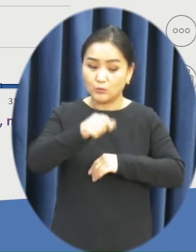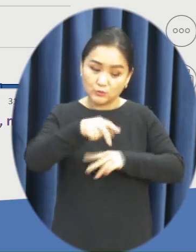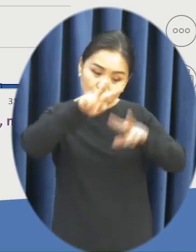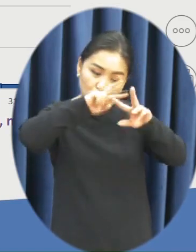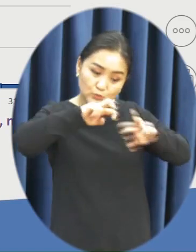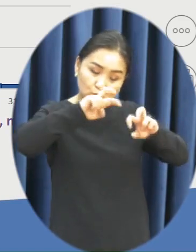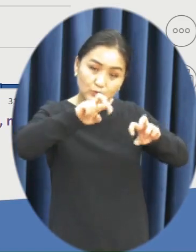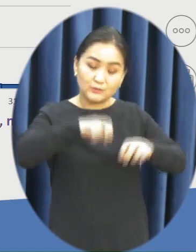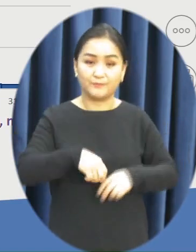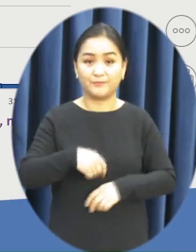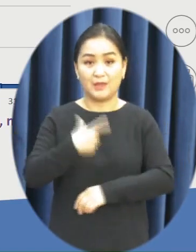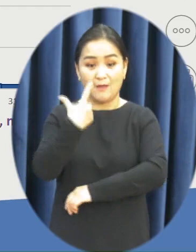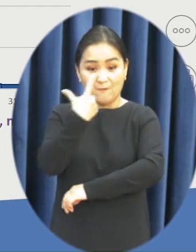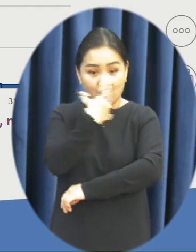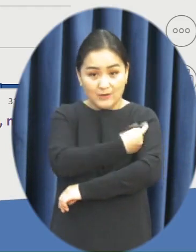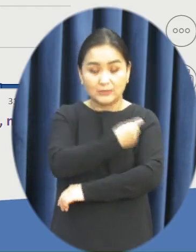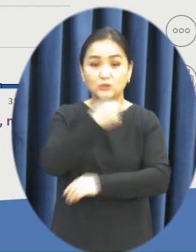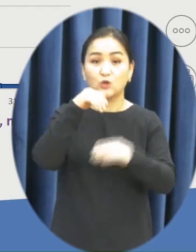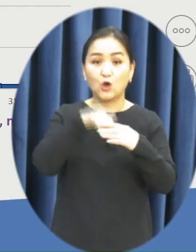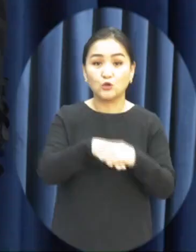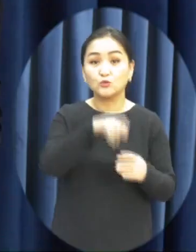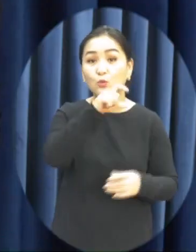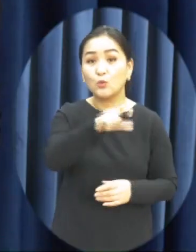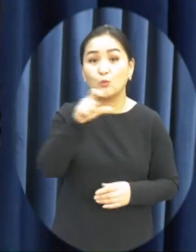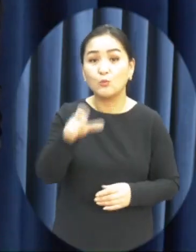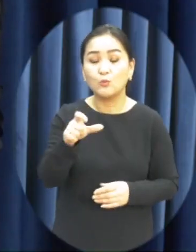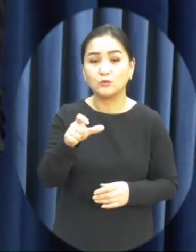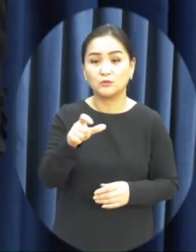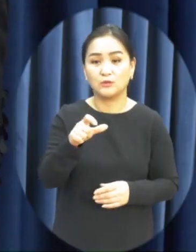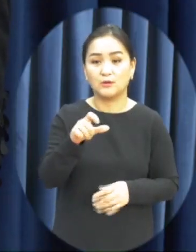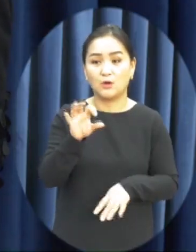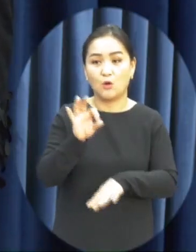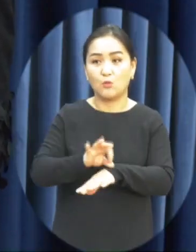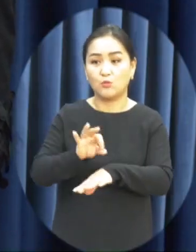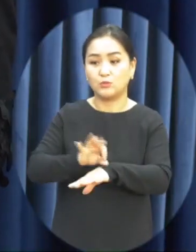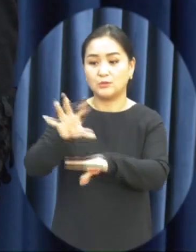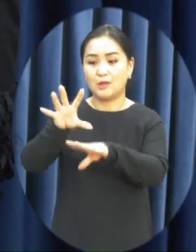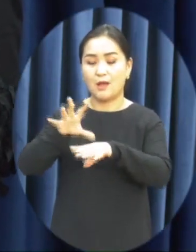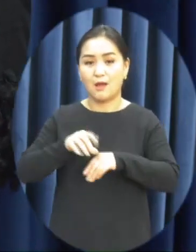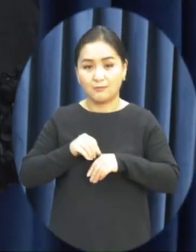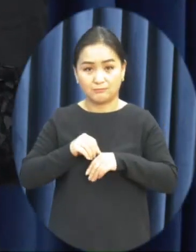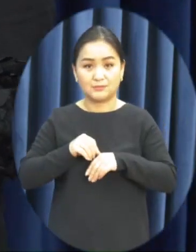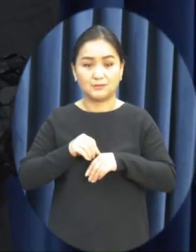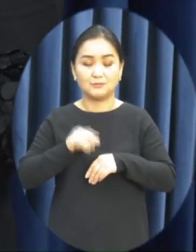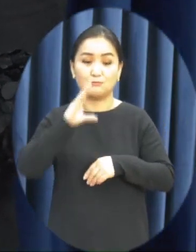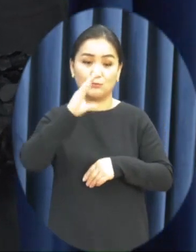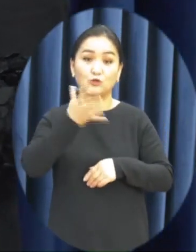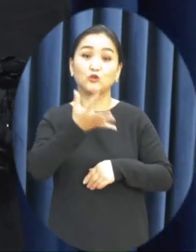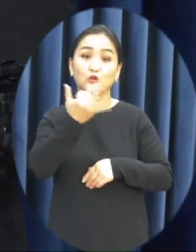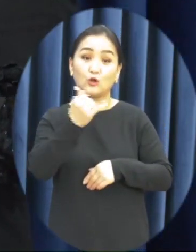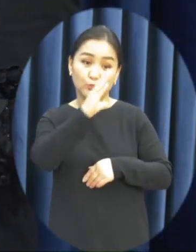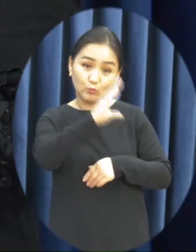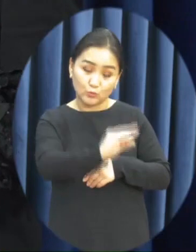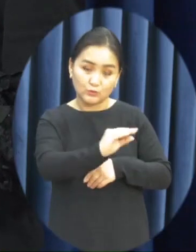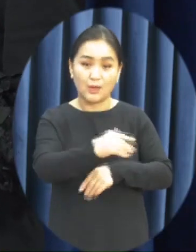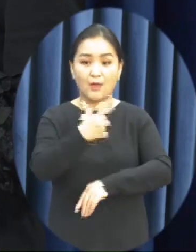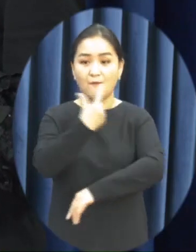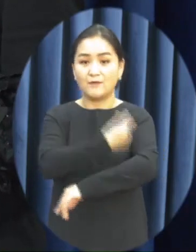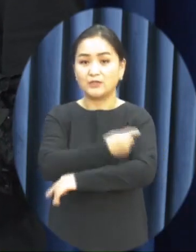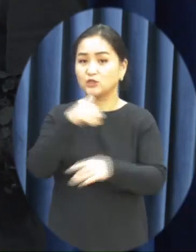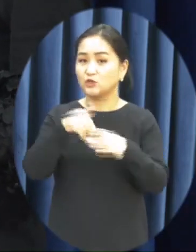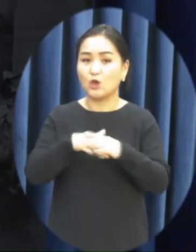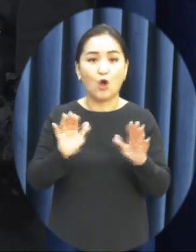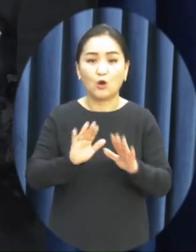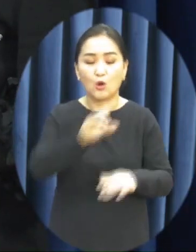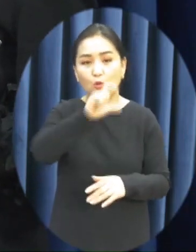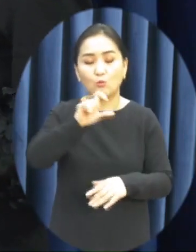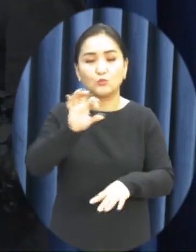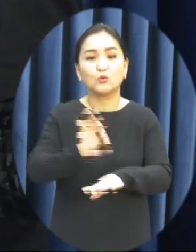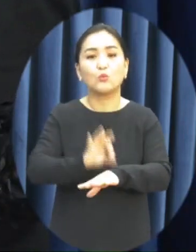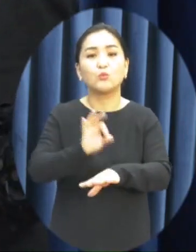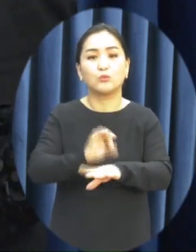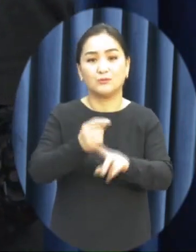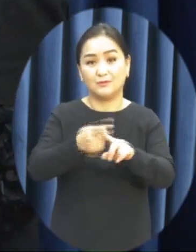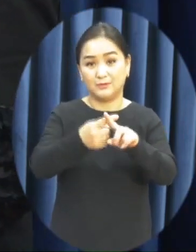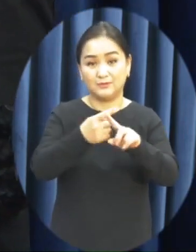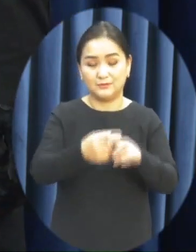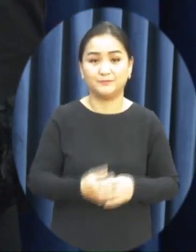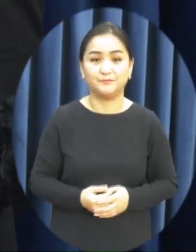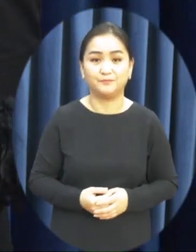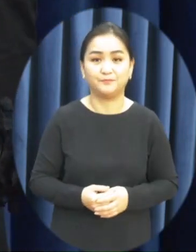པའི